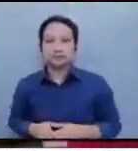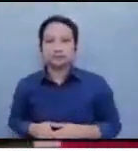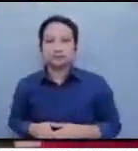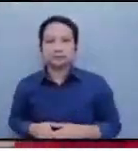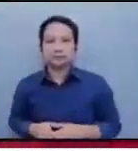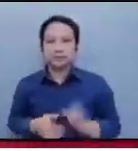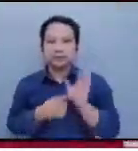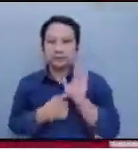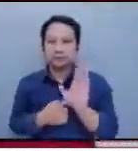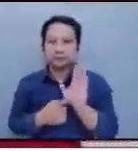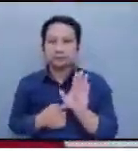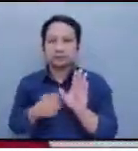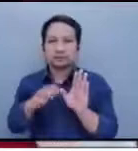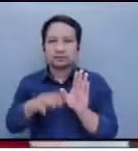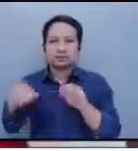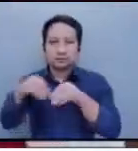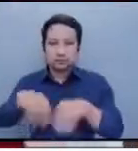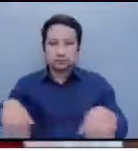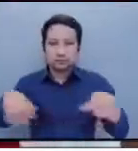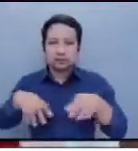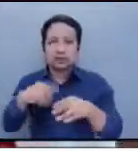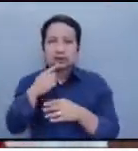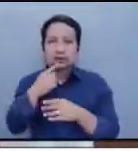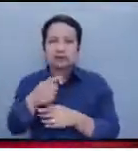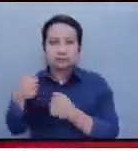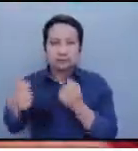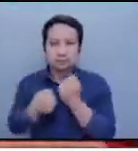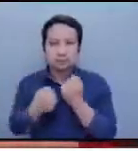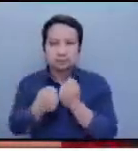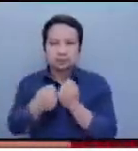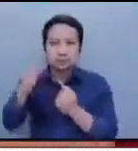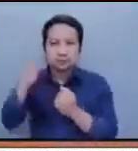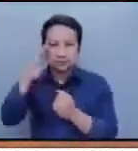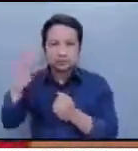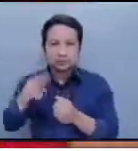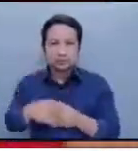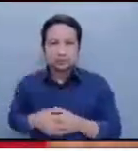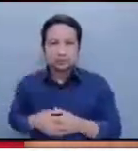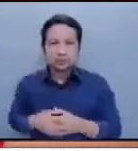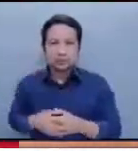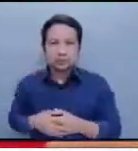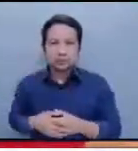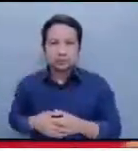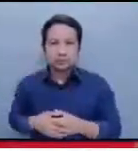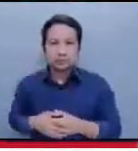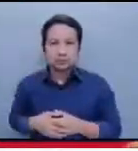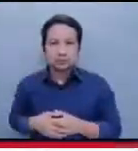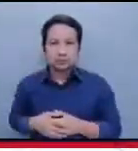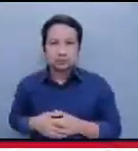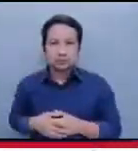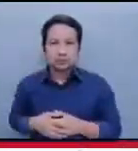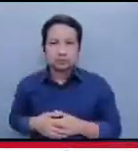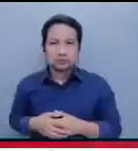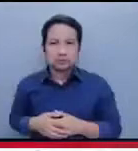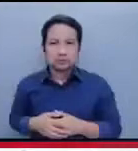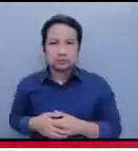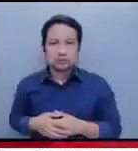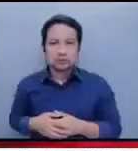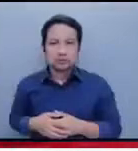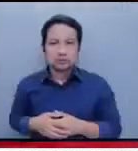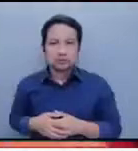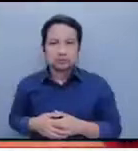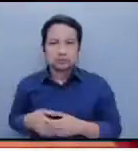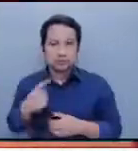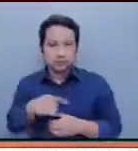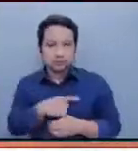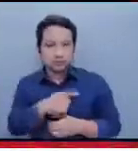lang mga nasa laylayan ang mga taga-suporta ni Marcos. We went to a coffee shop and they said, "Ay, ma'am,